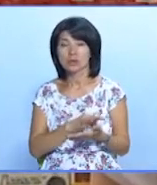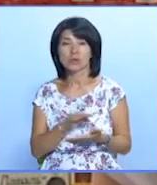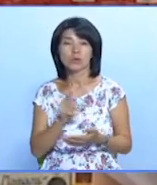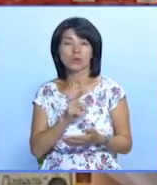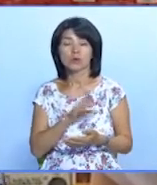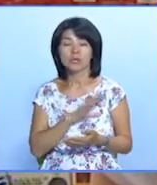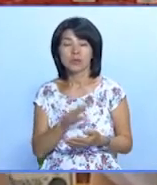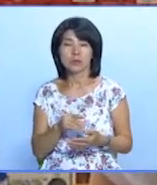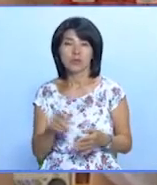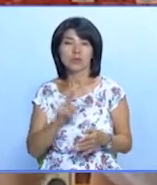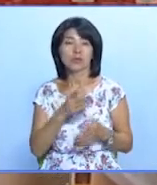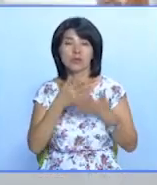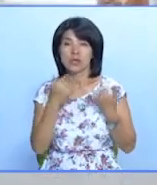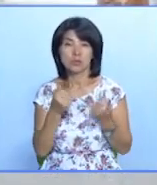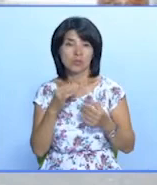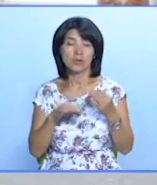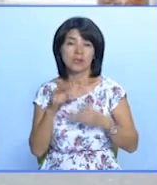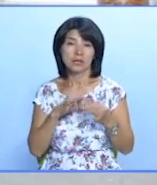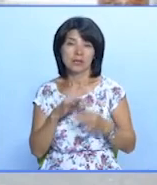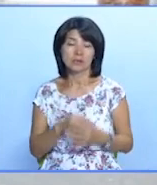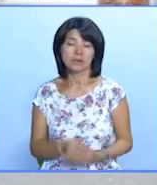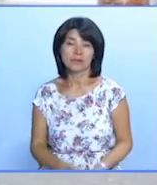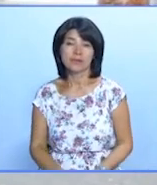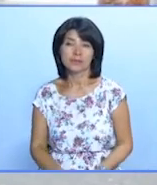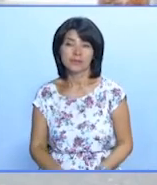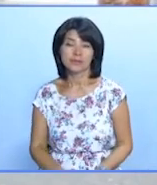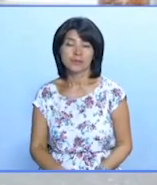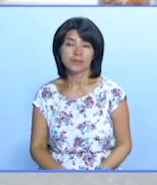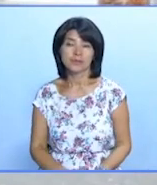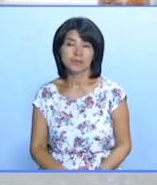қалуына жеткізілмейді дейді. Самал Қалиқызы, Әмір Ерланұлы, Нияз Смағұл, Ертіс ақпарат.